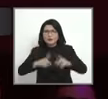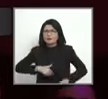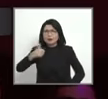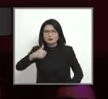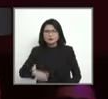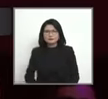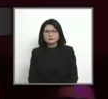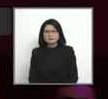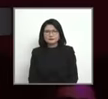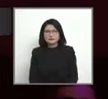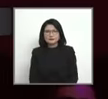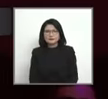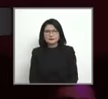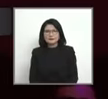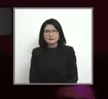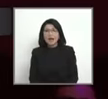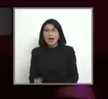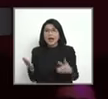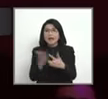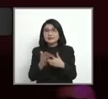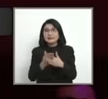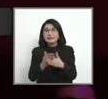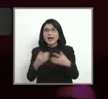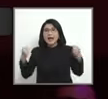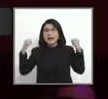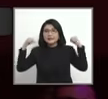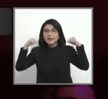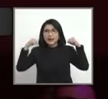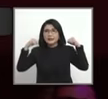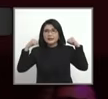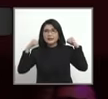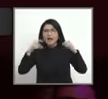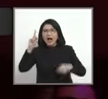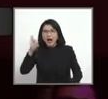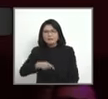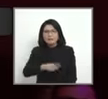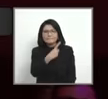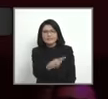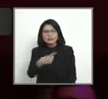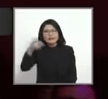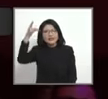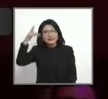ini masih Januari Mbah sudah Februari tapi pembayarannya akan dilakukan 3 bulan jadi Januari Februari